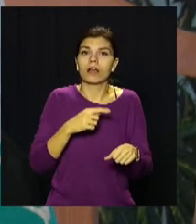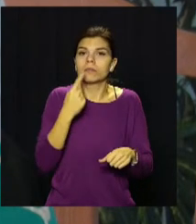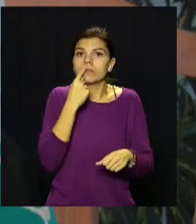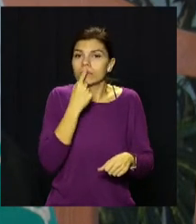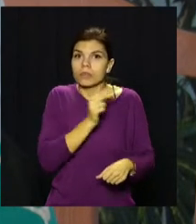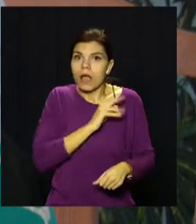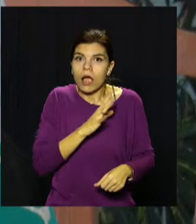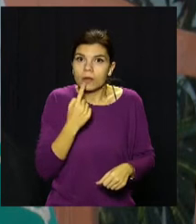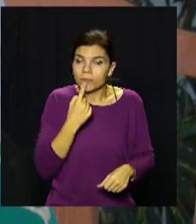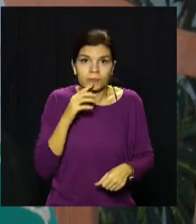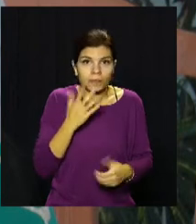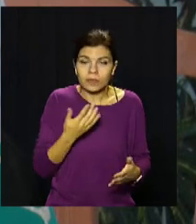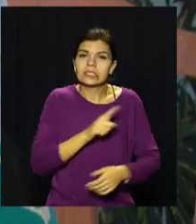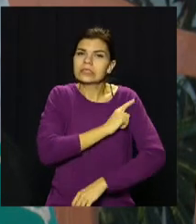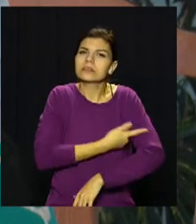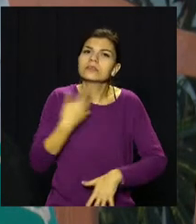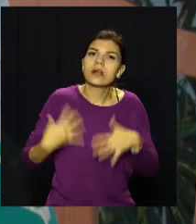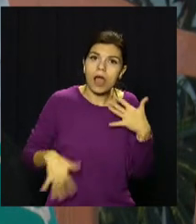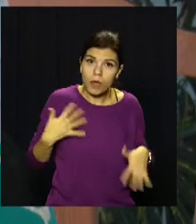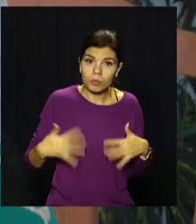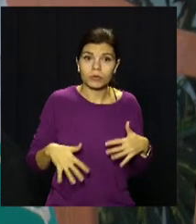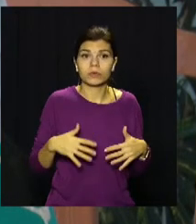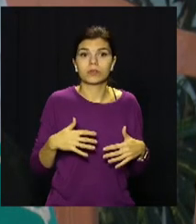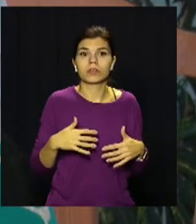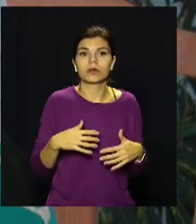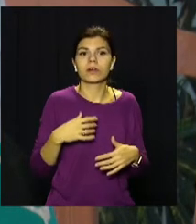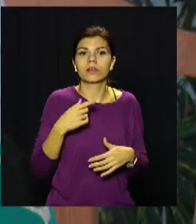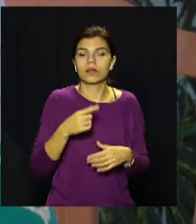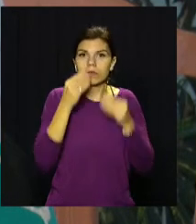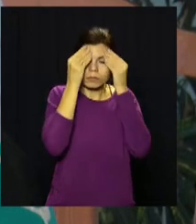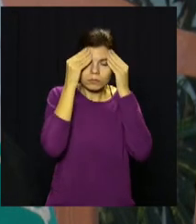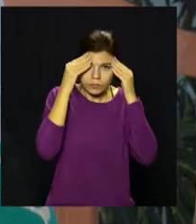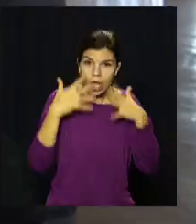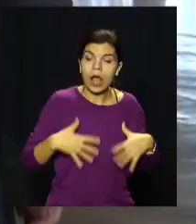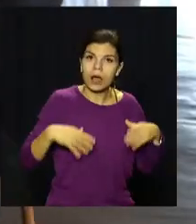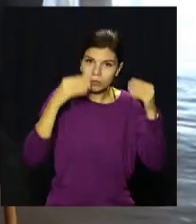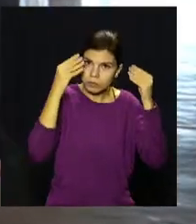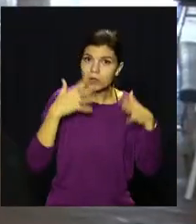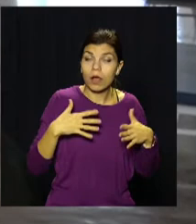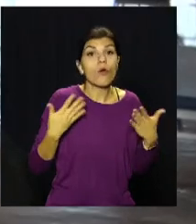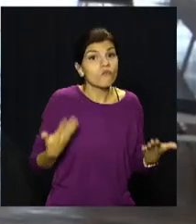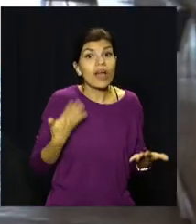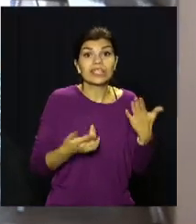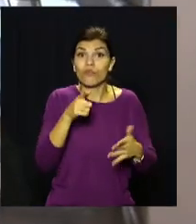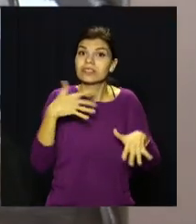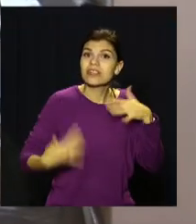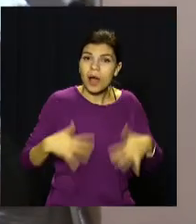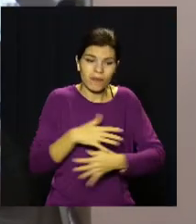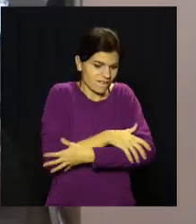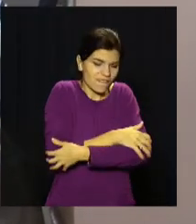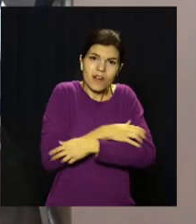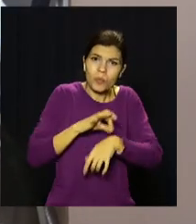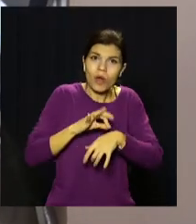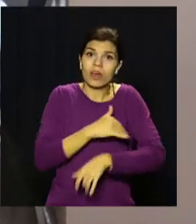обоняння, сильну слабость, обильне потоотделение. Тож, якщо у вас слабкість, біль у м'язах